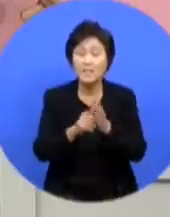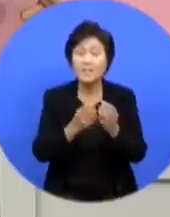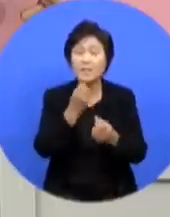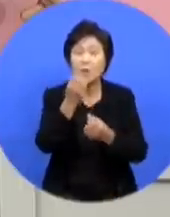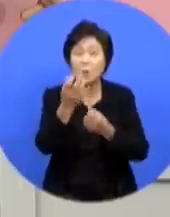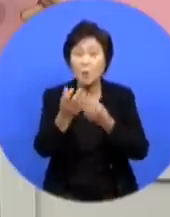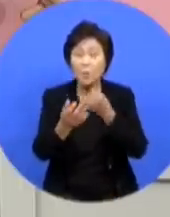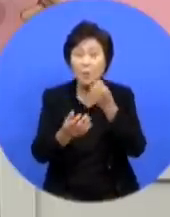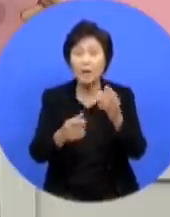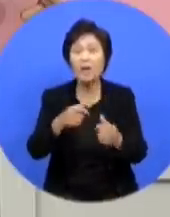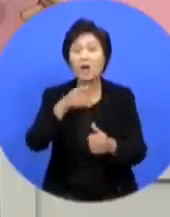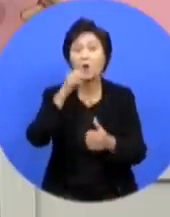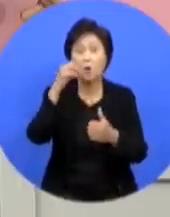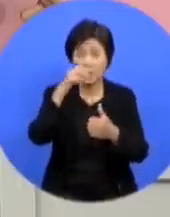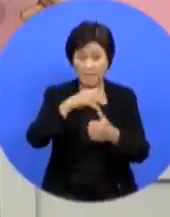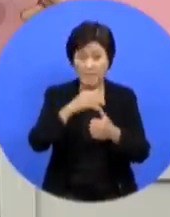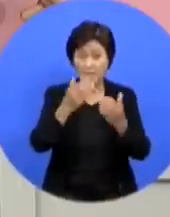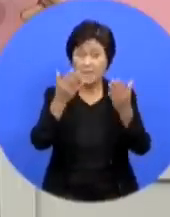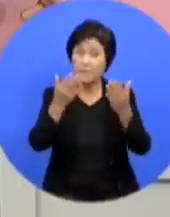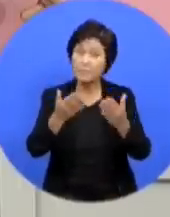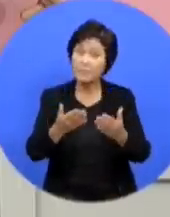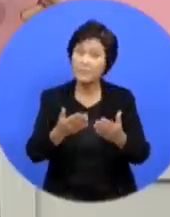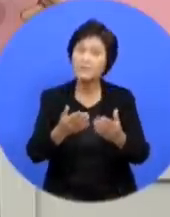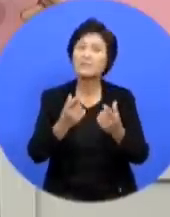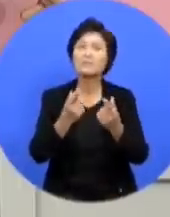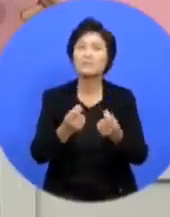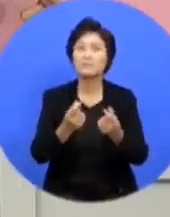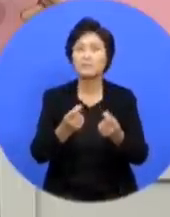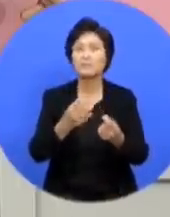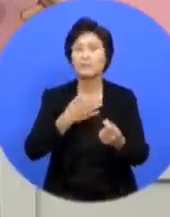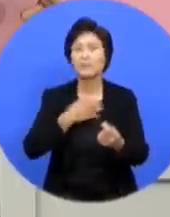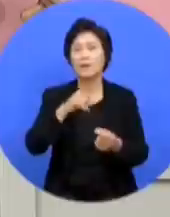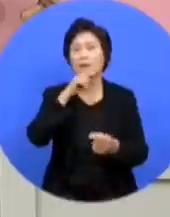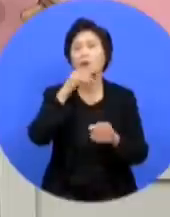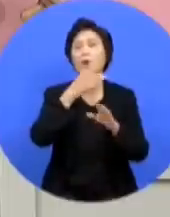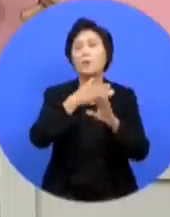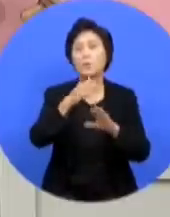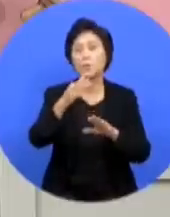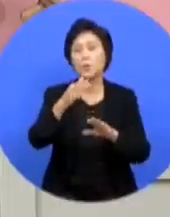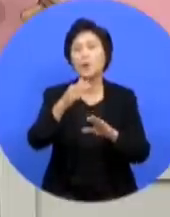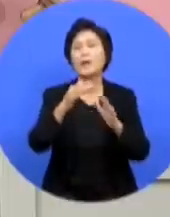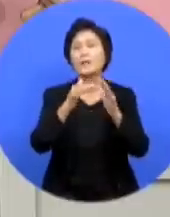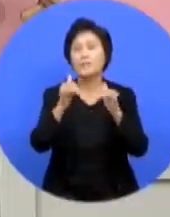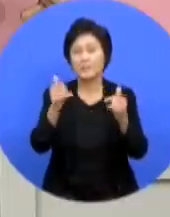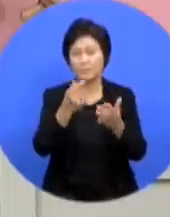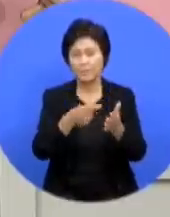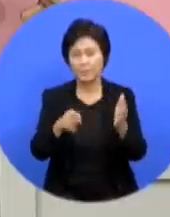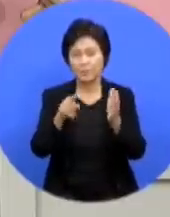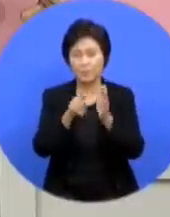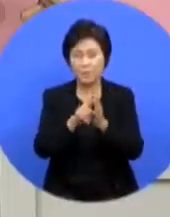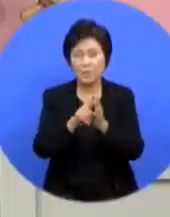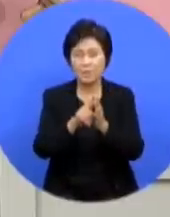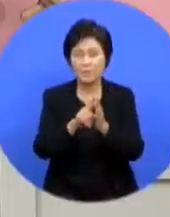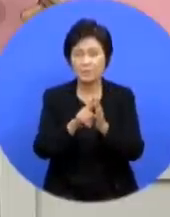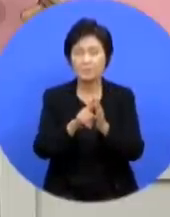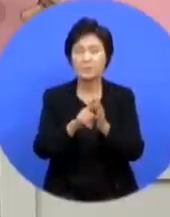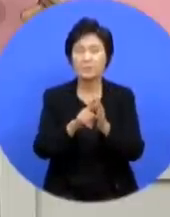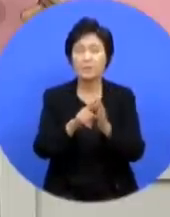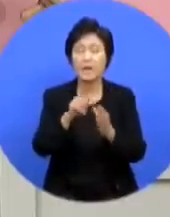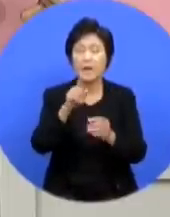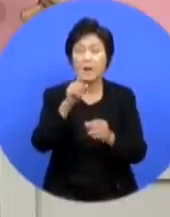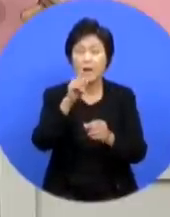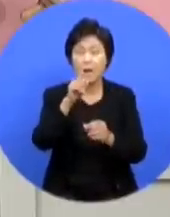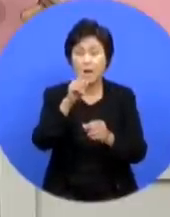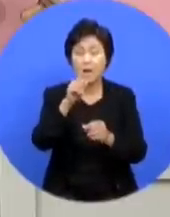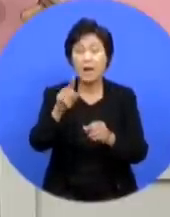받듯이 하나님 앞에서 내가 북한 형제와 동포를 위해서 기도하겠습니다. 그거 약속하는 거고 작정하는